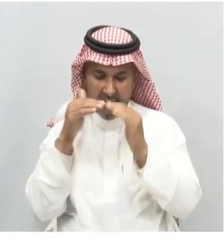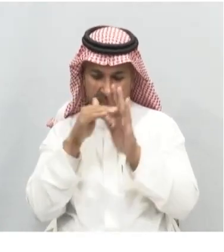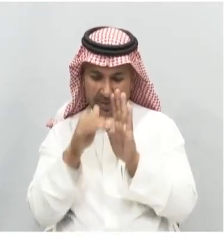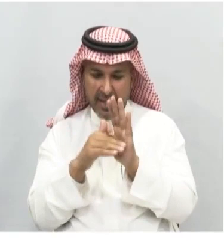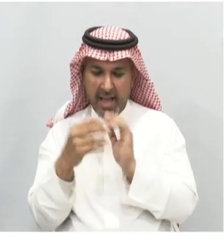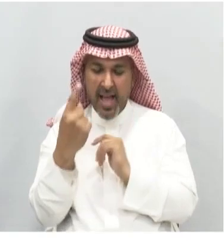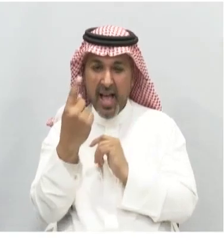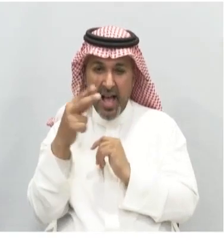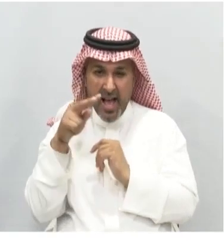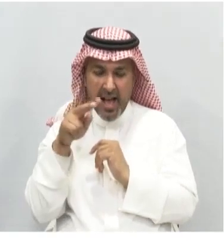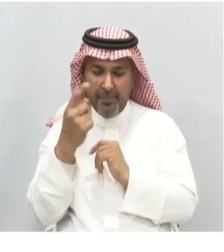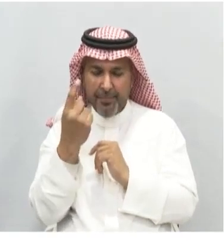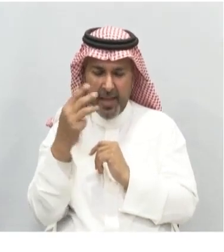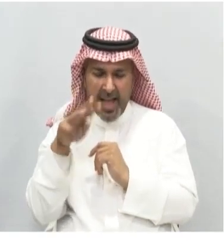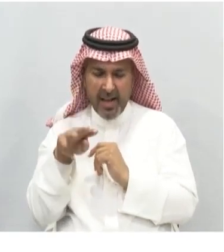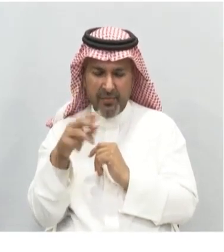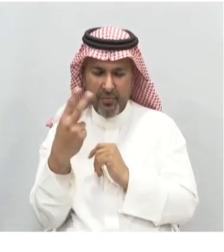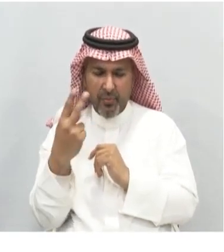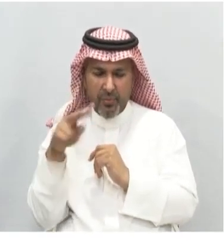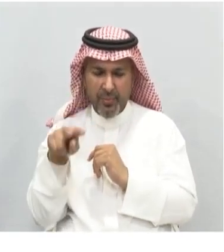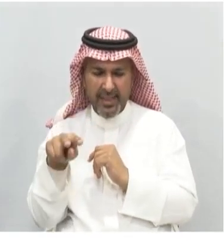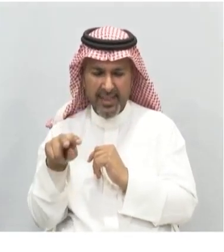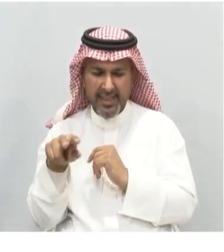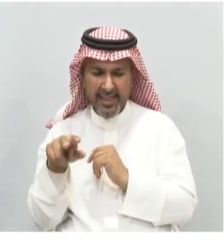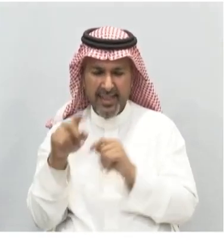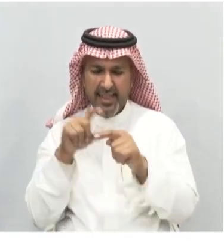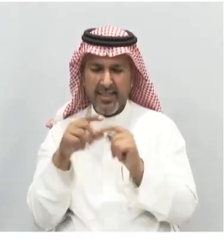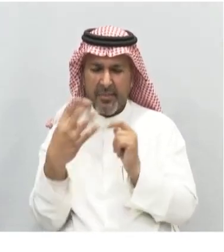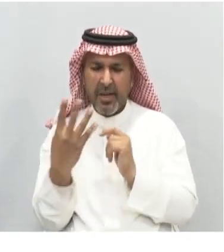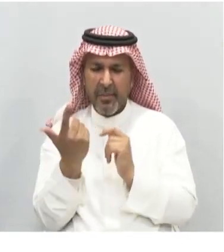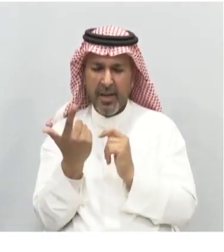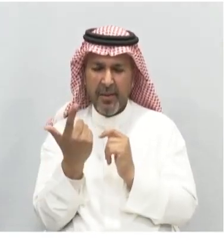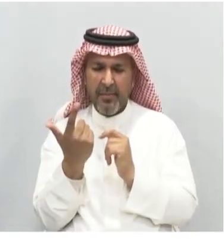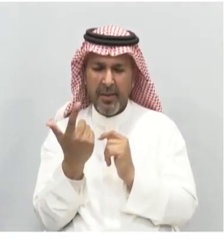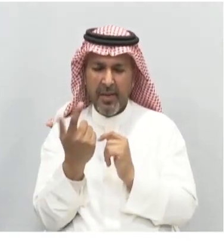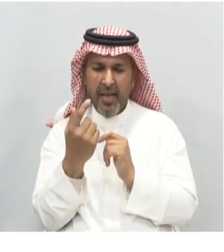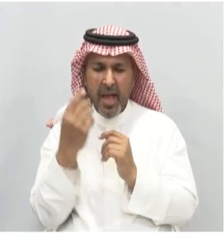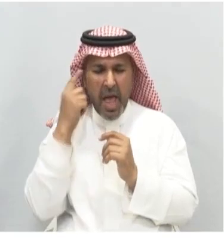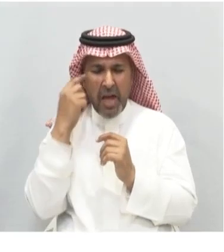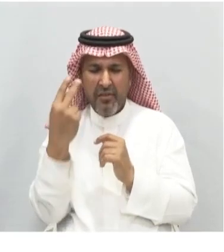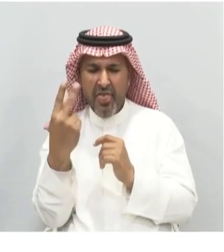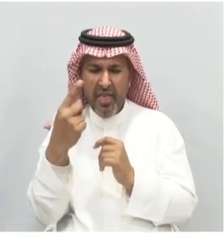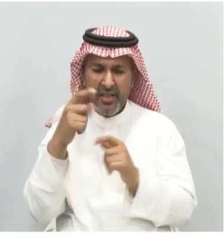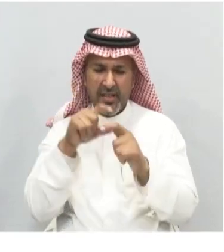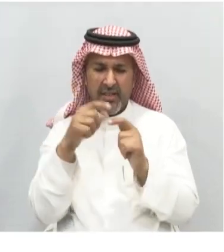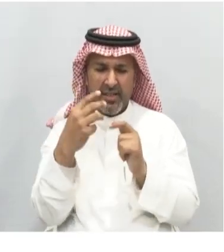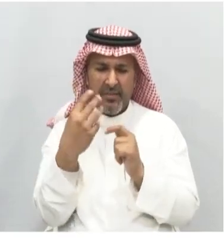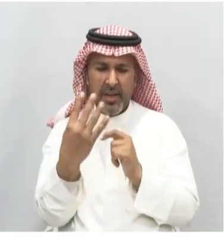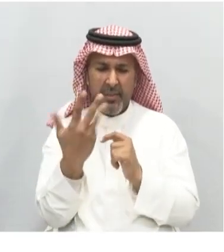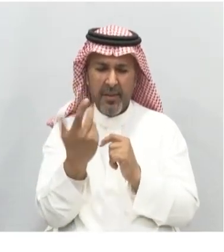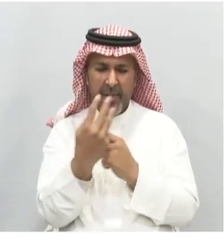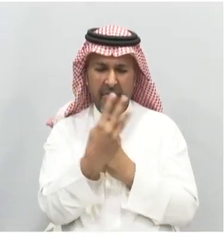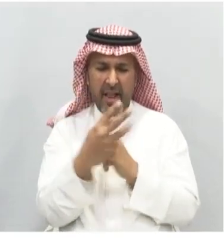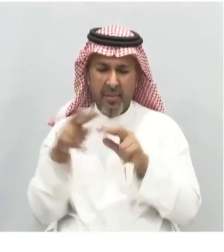1200 ت 4 اعلم 12 ت 4 تساوي كم تساوي 3 لدينا هنا صفرين